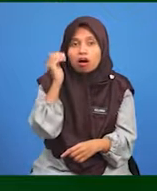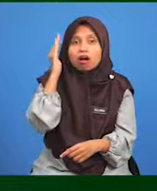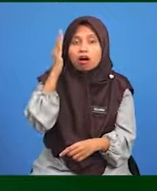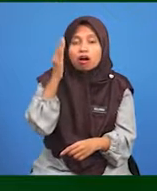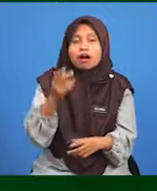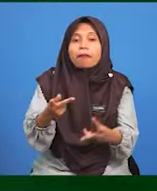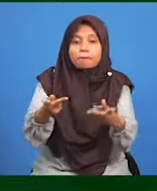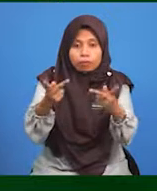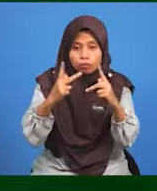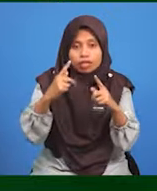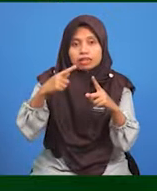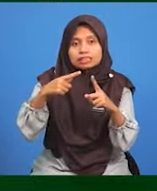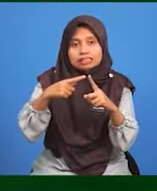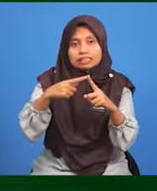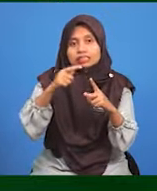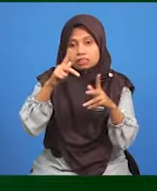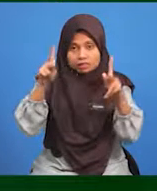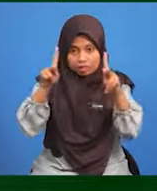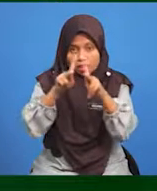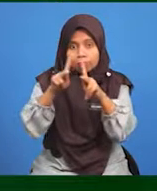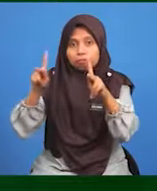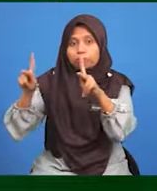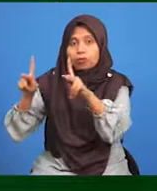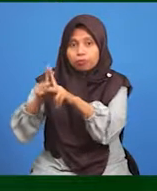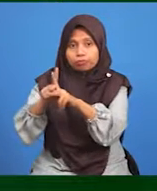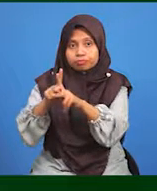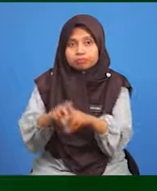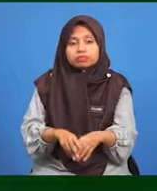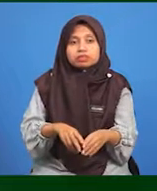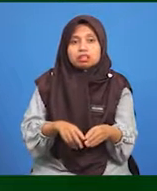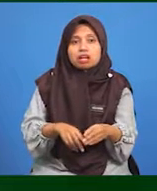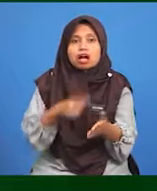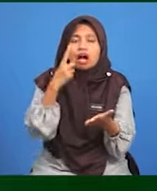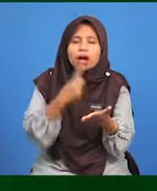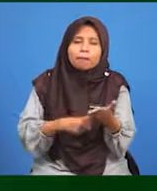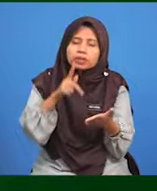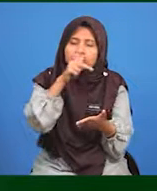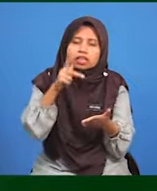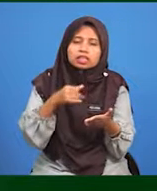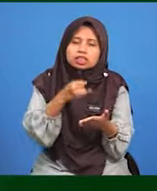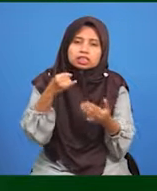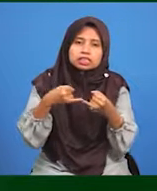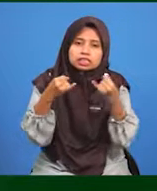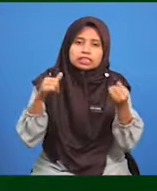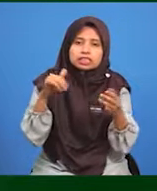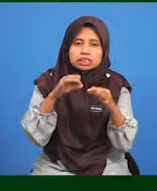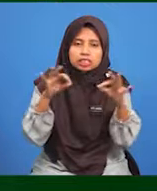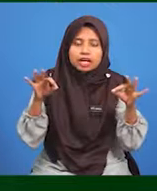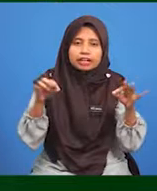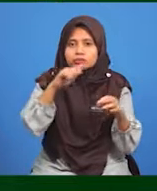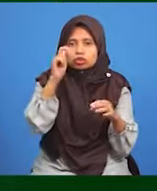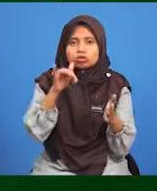pulang ke kampung Hai apakah jenis ayat tanya ini